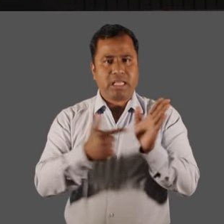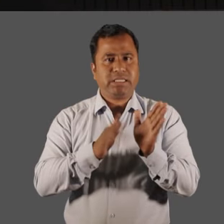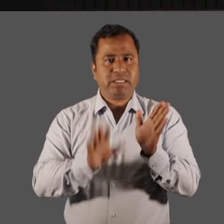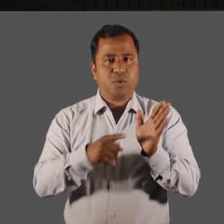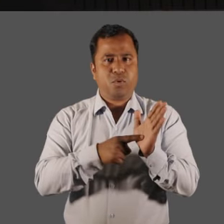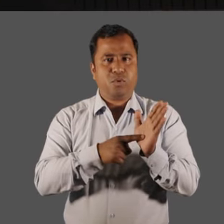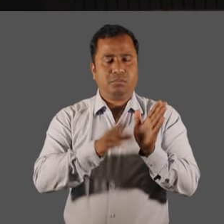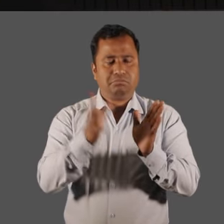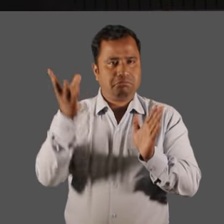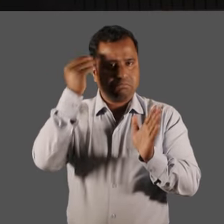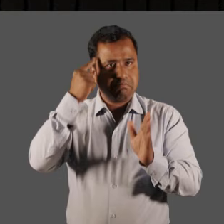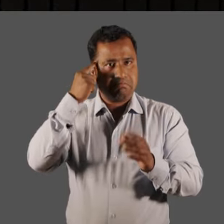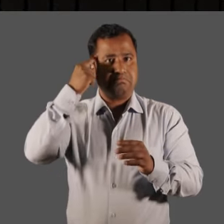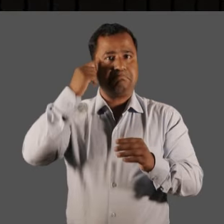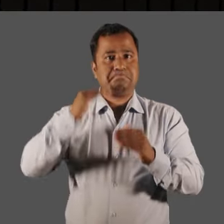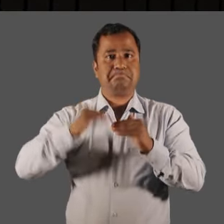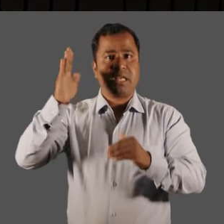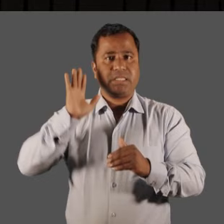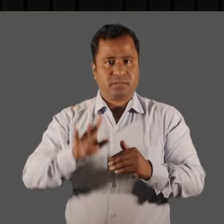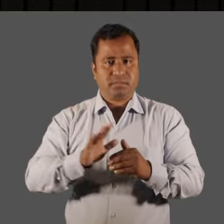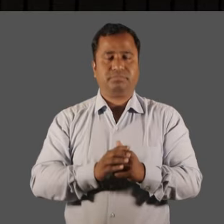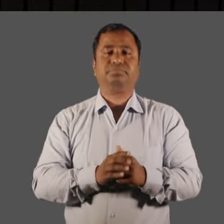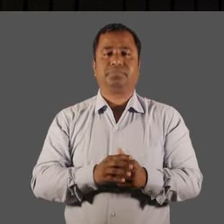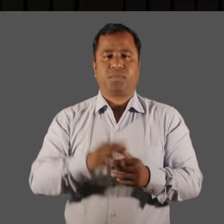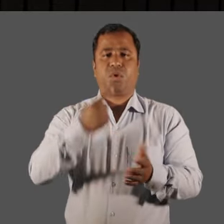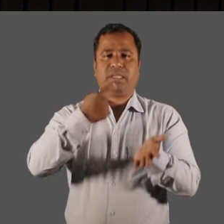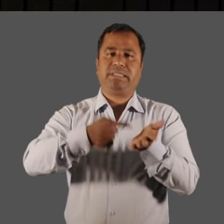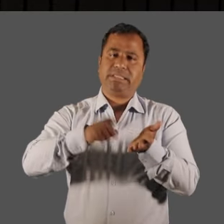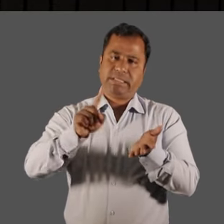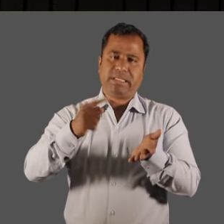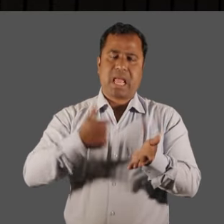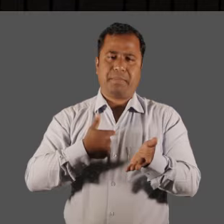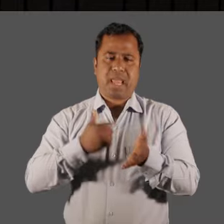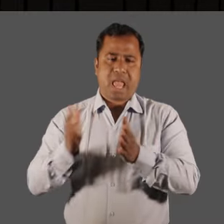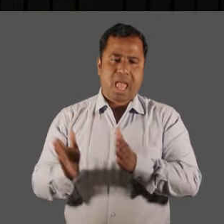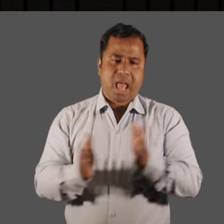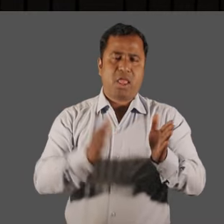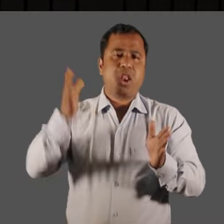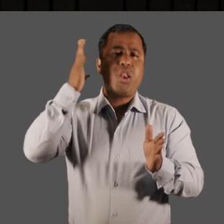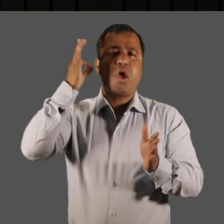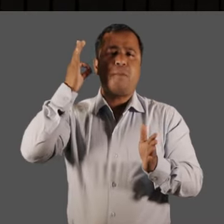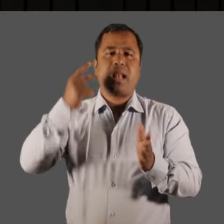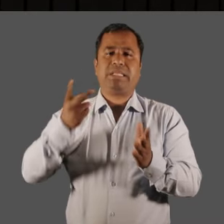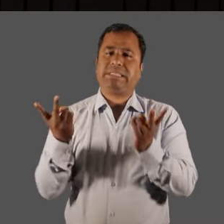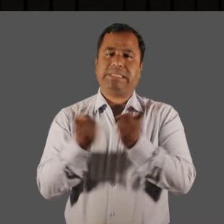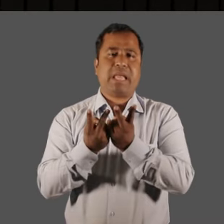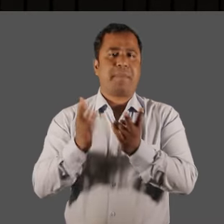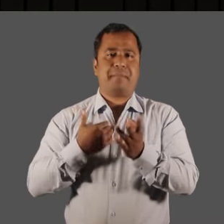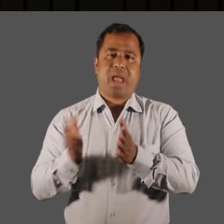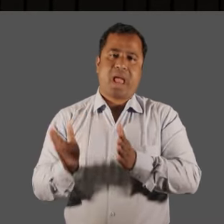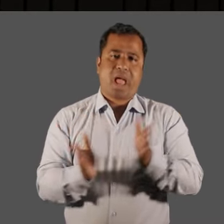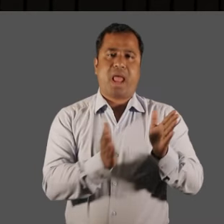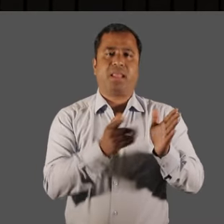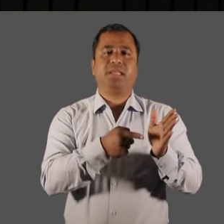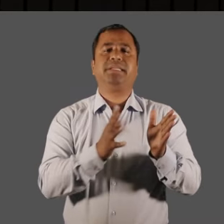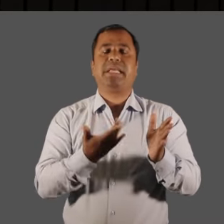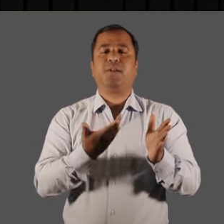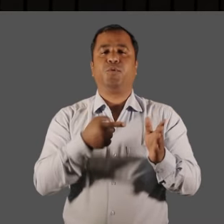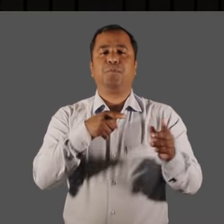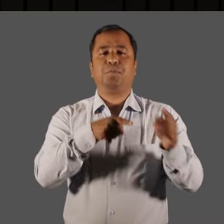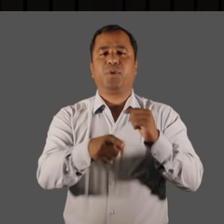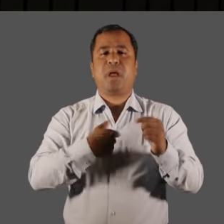আসলে আপনার শৈশবে এটার জন্য? হ্যাঁ, ডেফিনিটলি আমি আলাদাভাবেই বড় হয়েছি। অন্য ৮-১০ টা বাচ্চার মতো ওই বয়সের যে ম্যাচুরিটি,